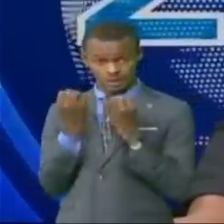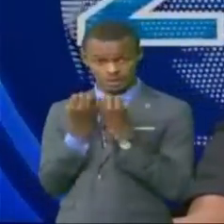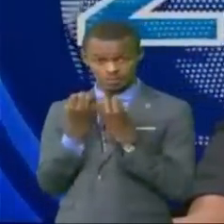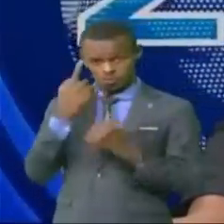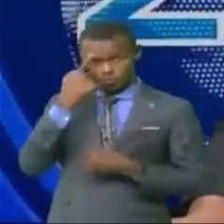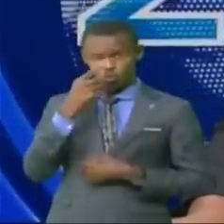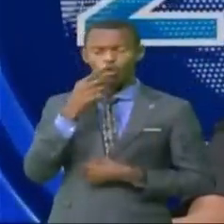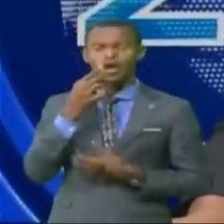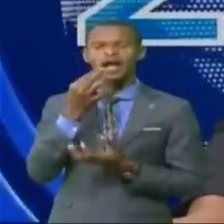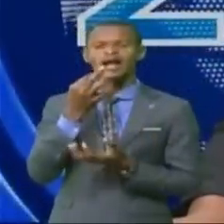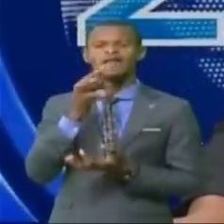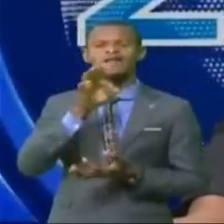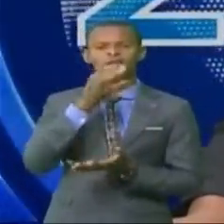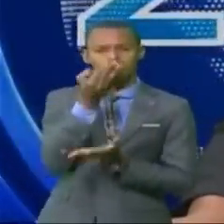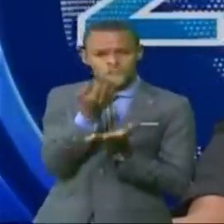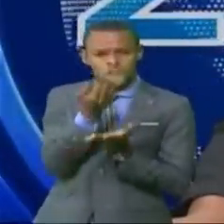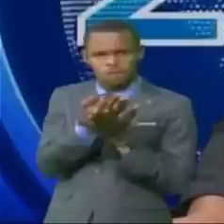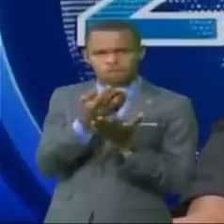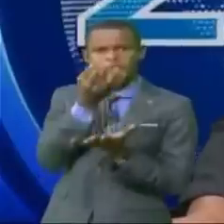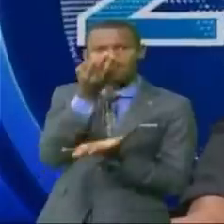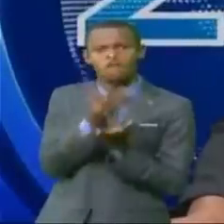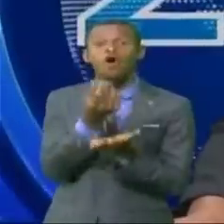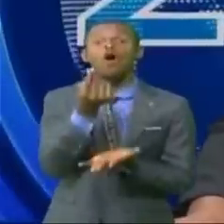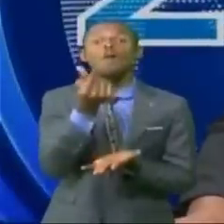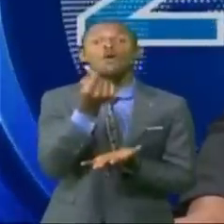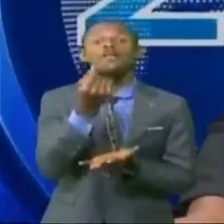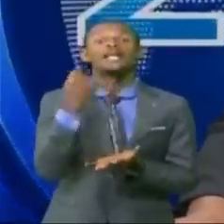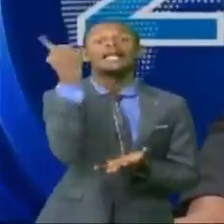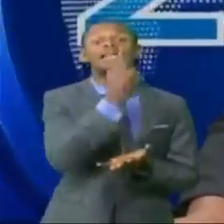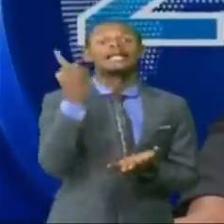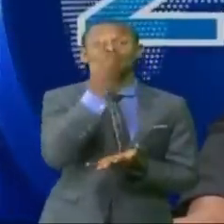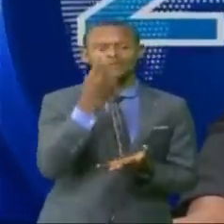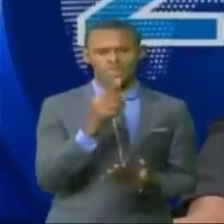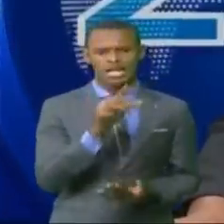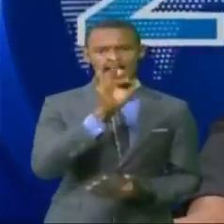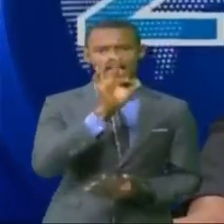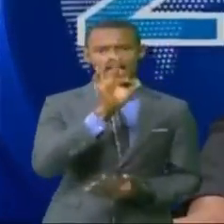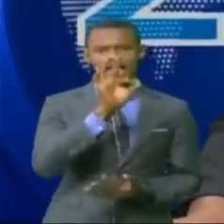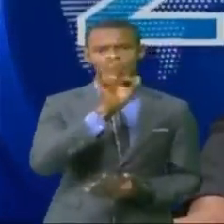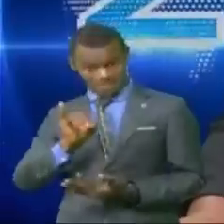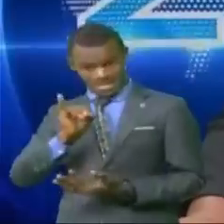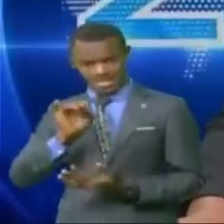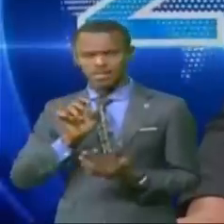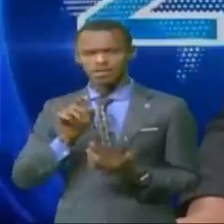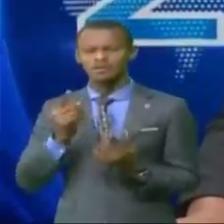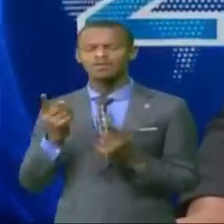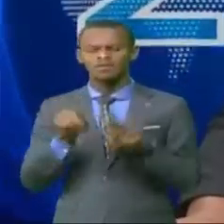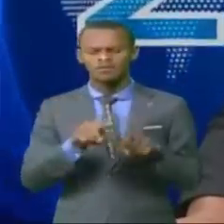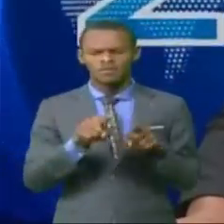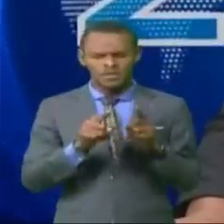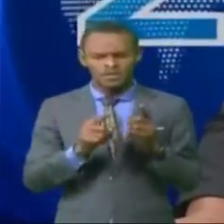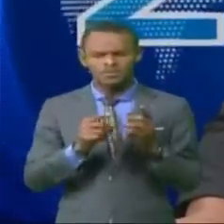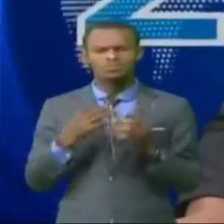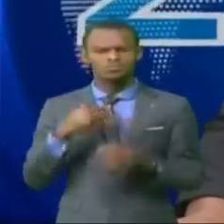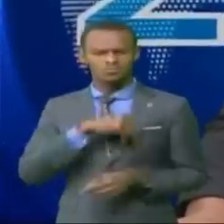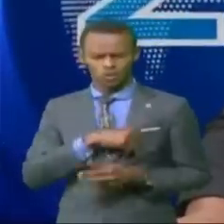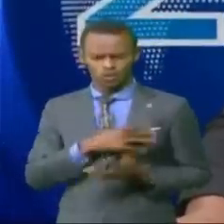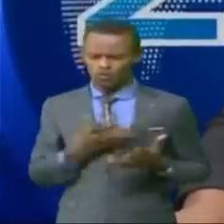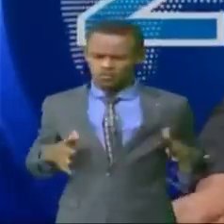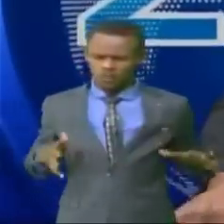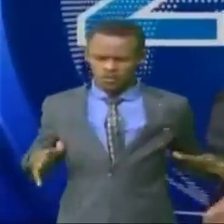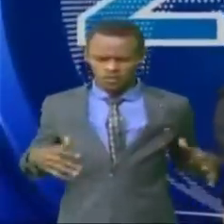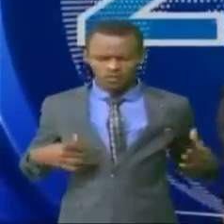international venue préparer la 5e revue du programme FMIRDC est arrivée fin mission. Elle a échangé avec